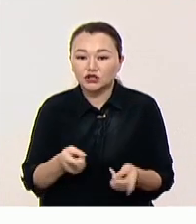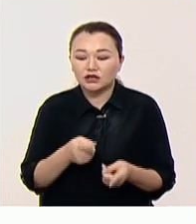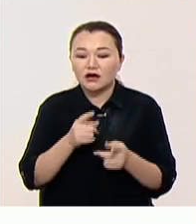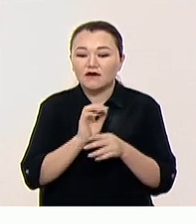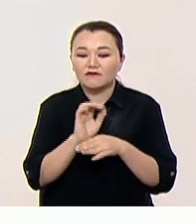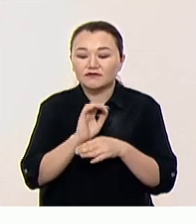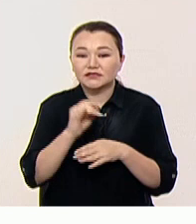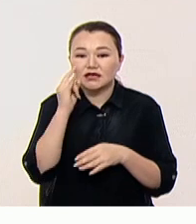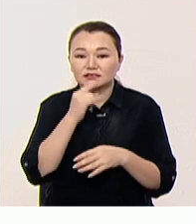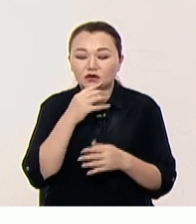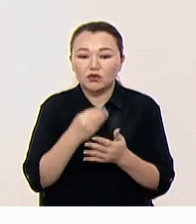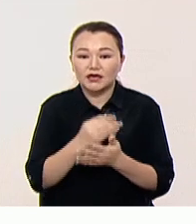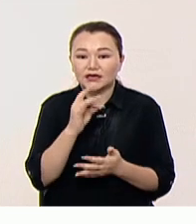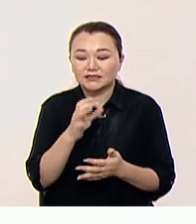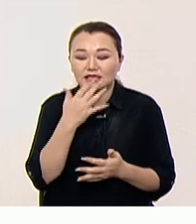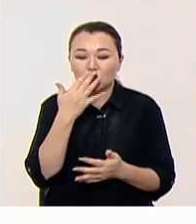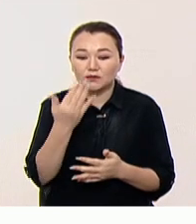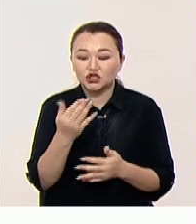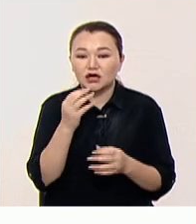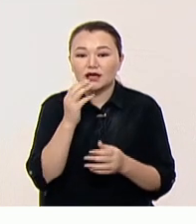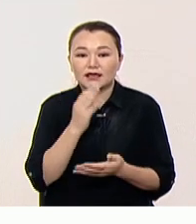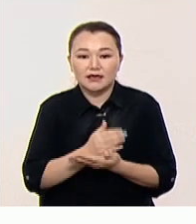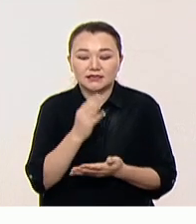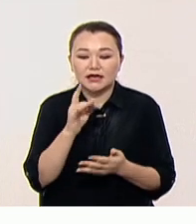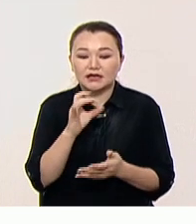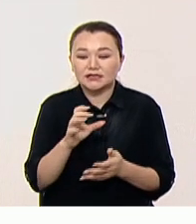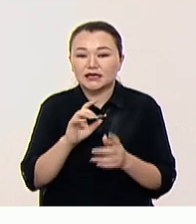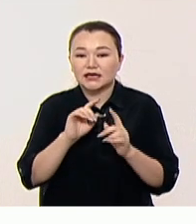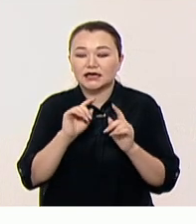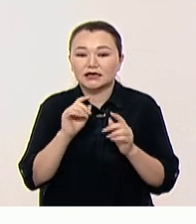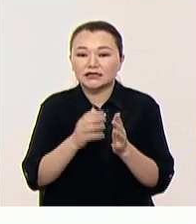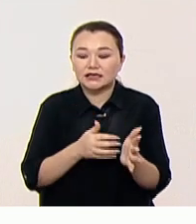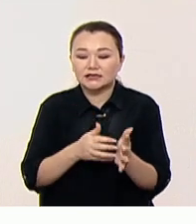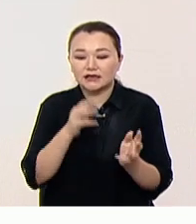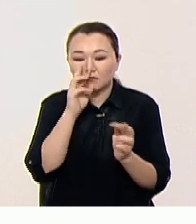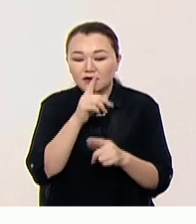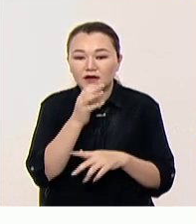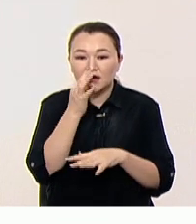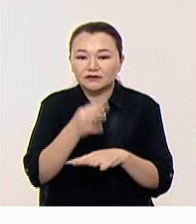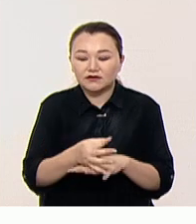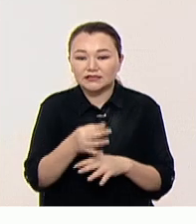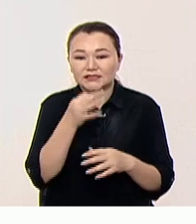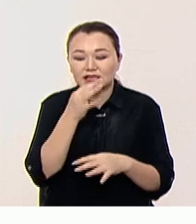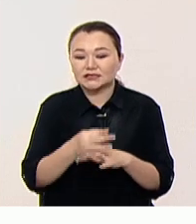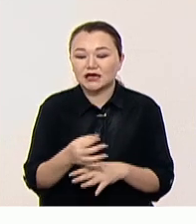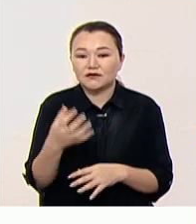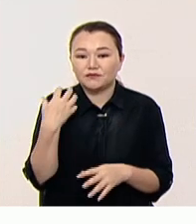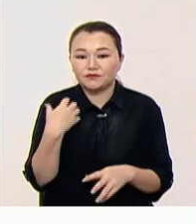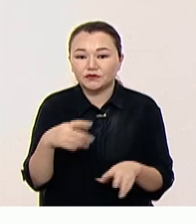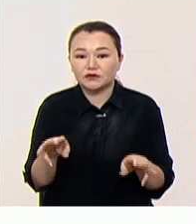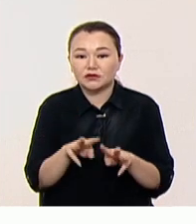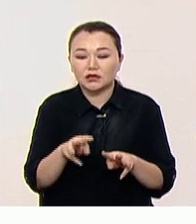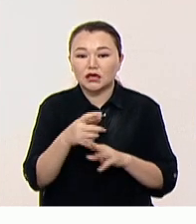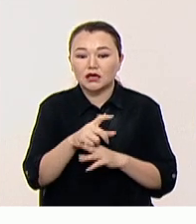вывоз казахстанского риса за рубеж якобы грозит рисовым кризисом, недостоверна, отмечает в ведомстве. Однако эксперты